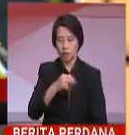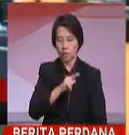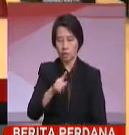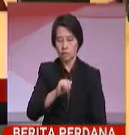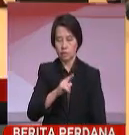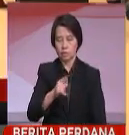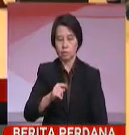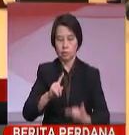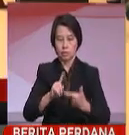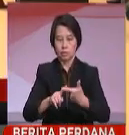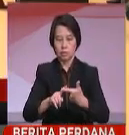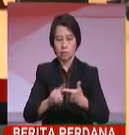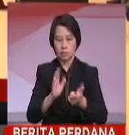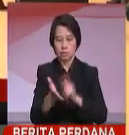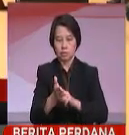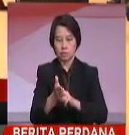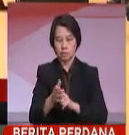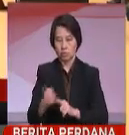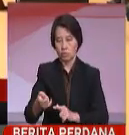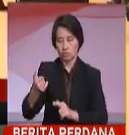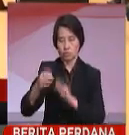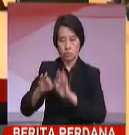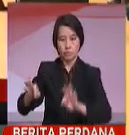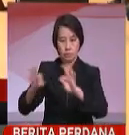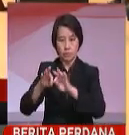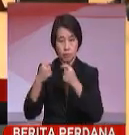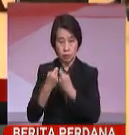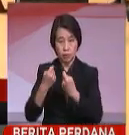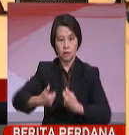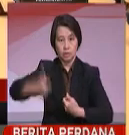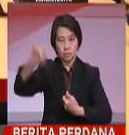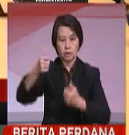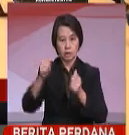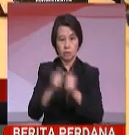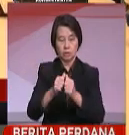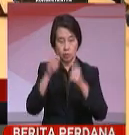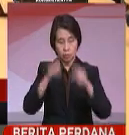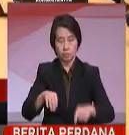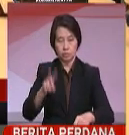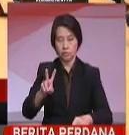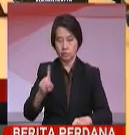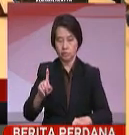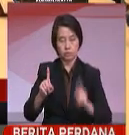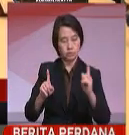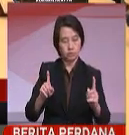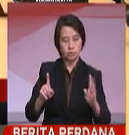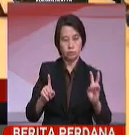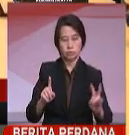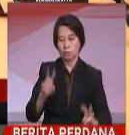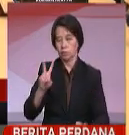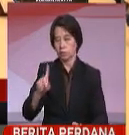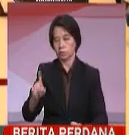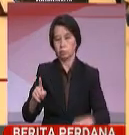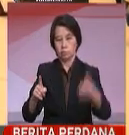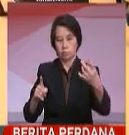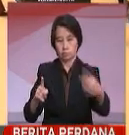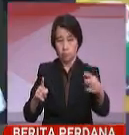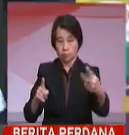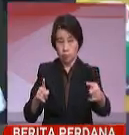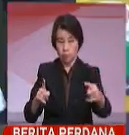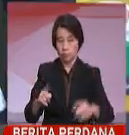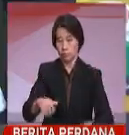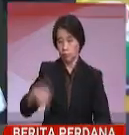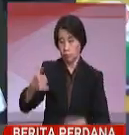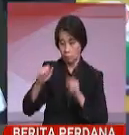peredam afiudin menjadi senjata utama pasca berkenaan menang dengan keputusan 2171 12 kemana